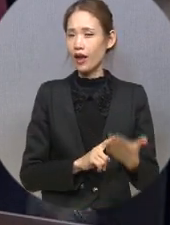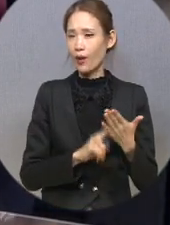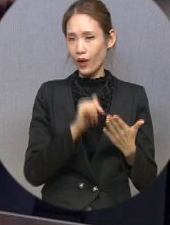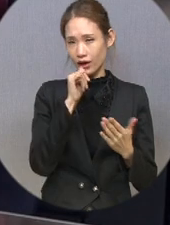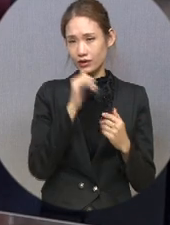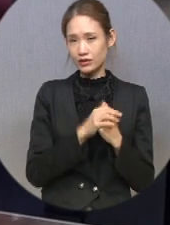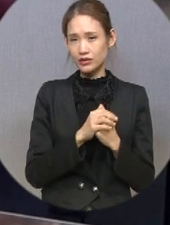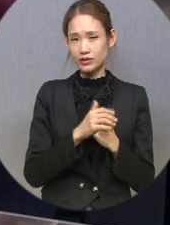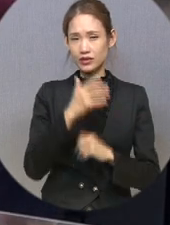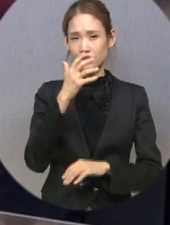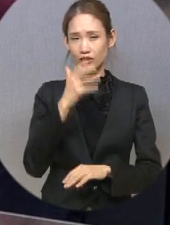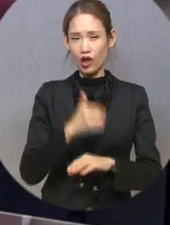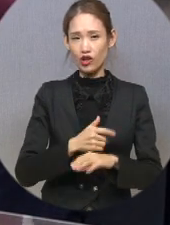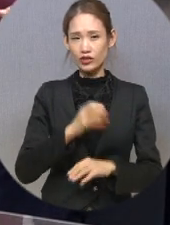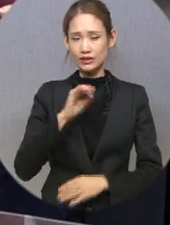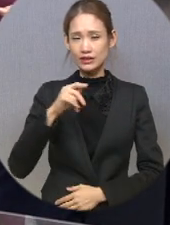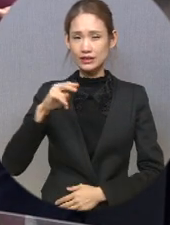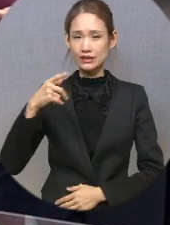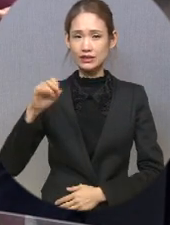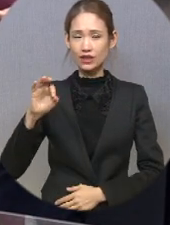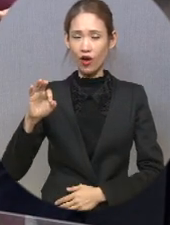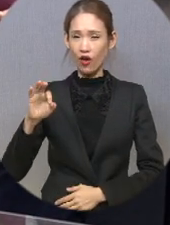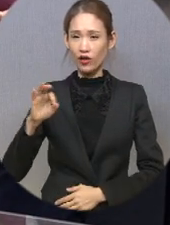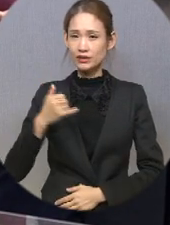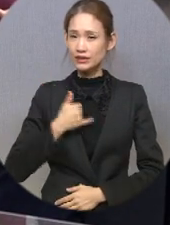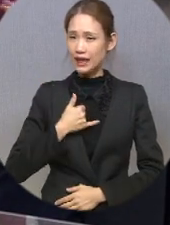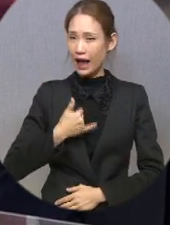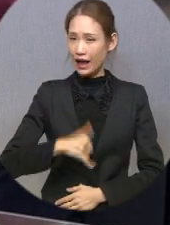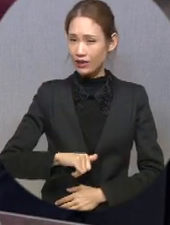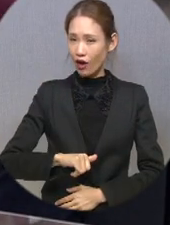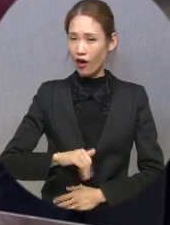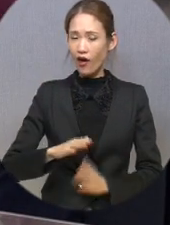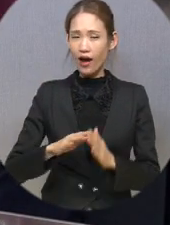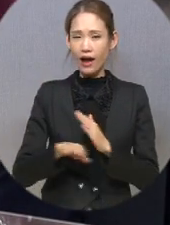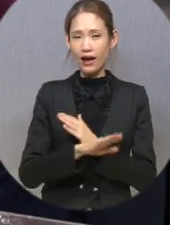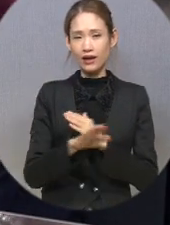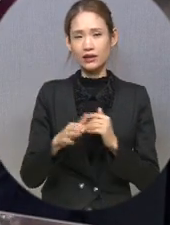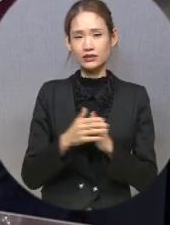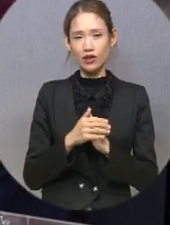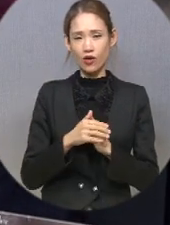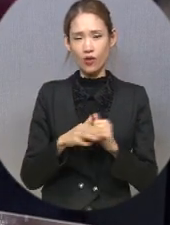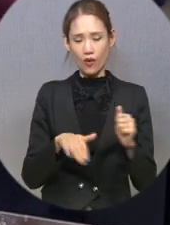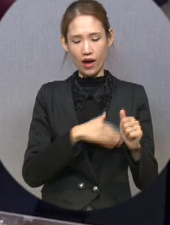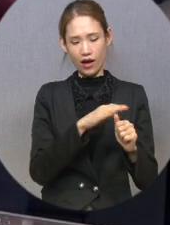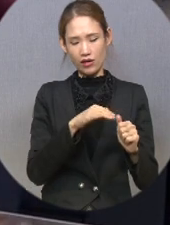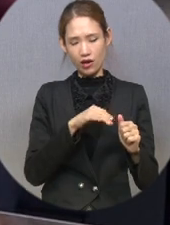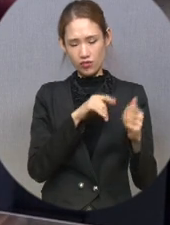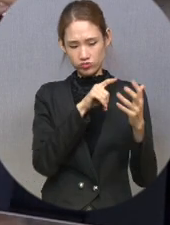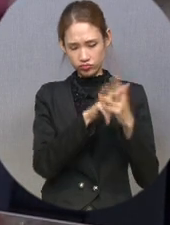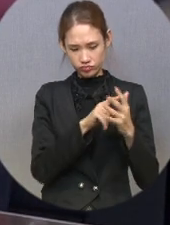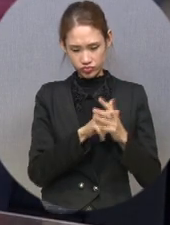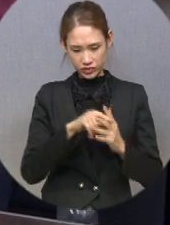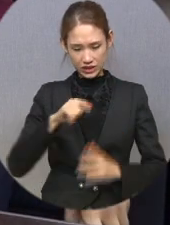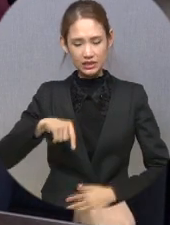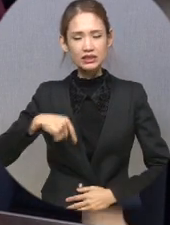결국은 인성이라고 하는 부분은 그 자녀와 가정 환경을 알 때만 비로소 가능할 건데